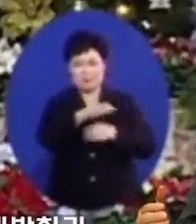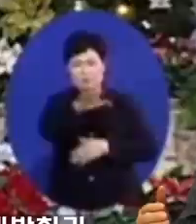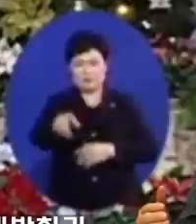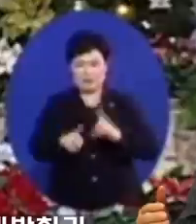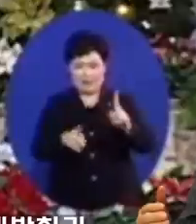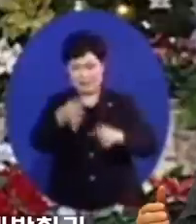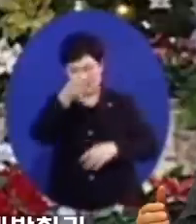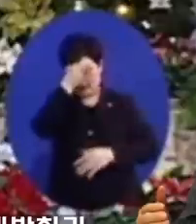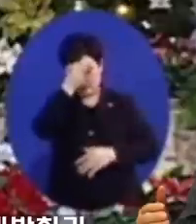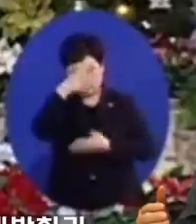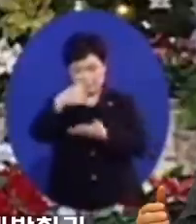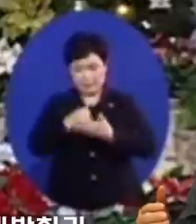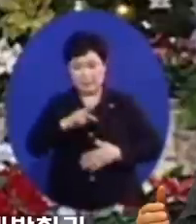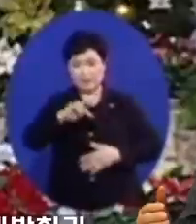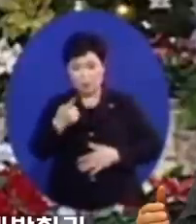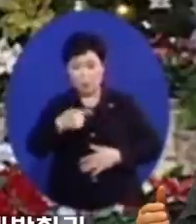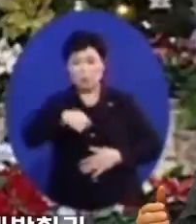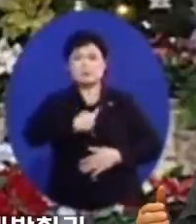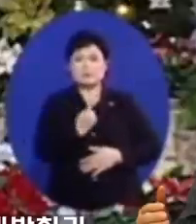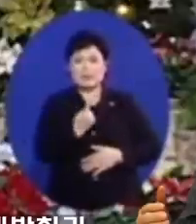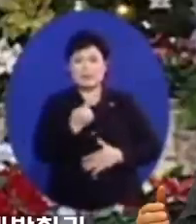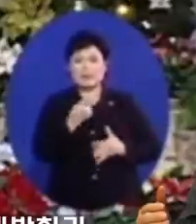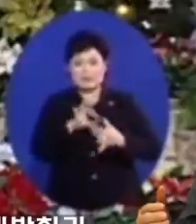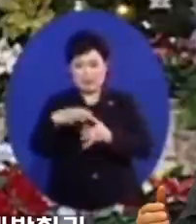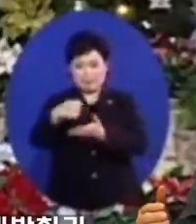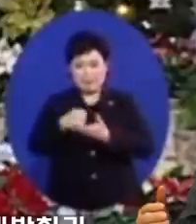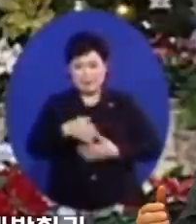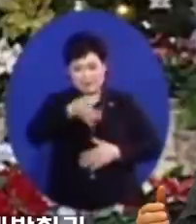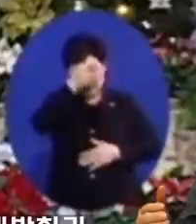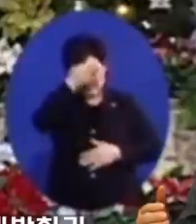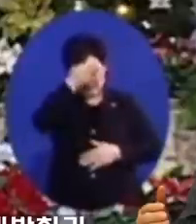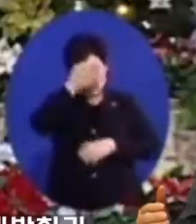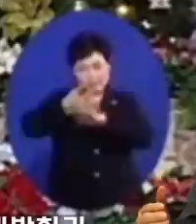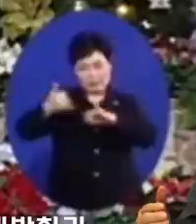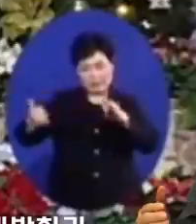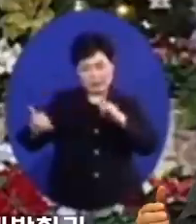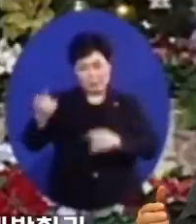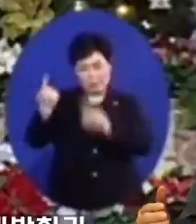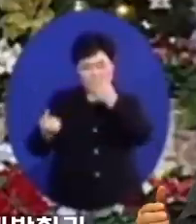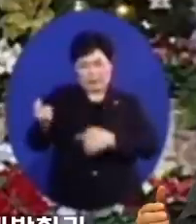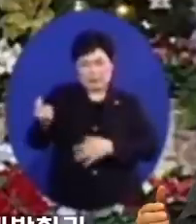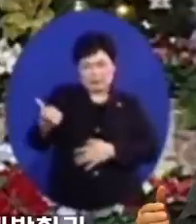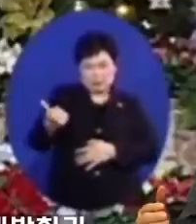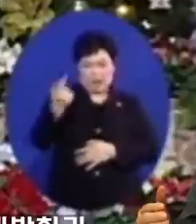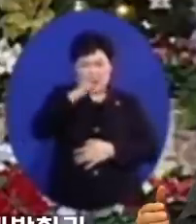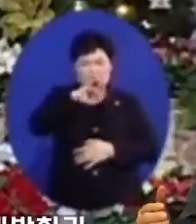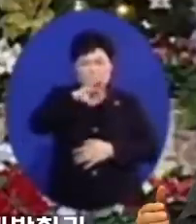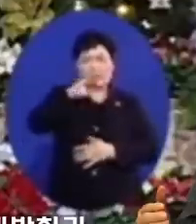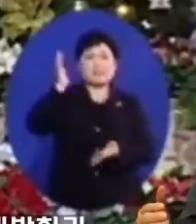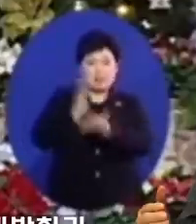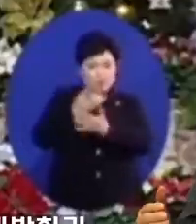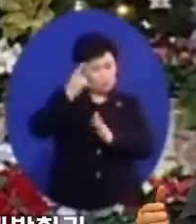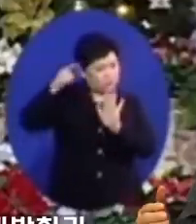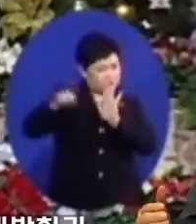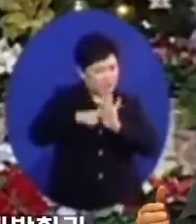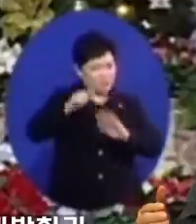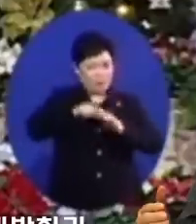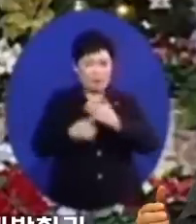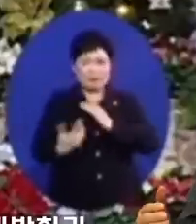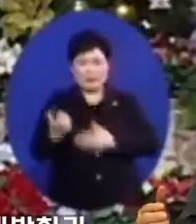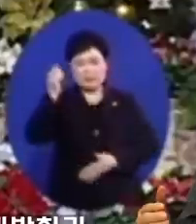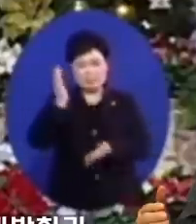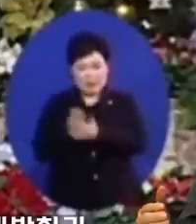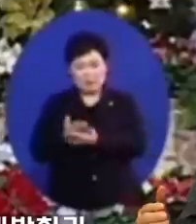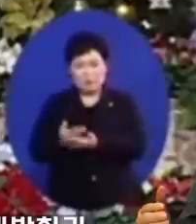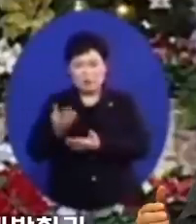달란트를 받았다 할지라도 자기 받은 달란트가 남보다 적다고 불평하고 부정적인 마음을 갖지 말고 그저 파묻어 놓아서는